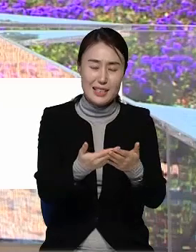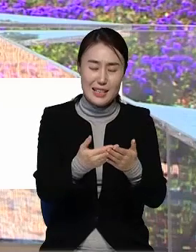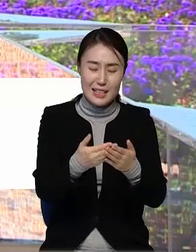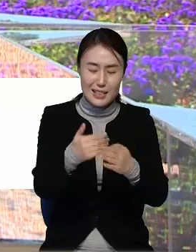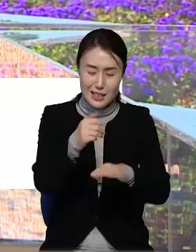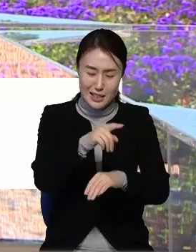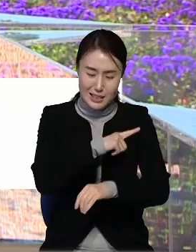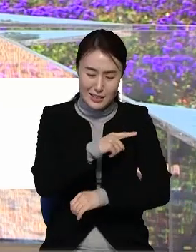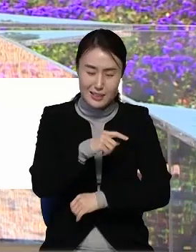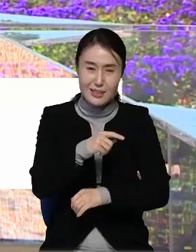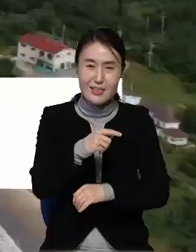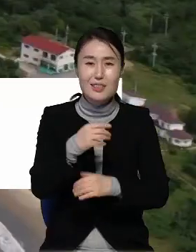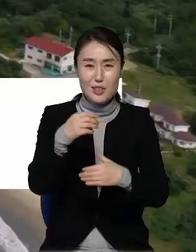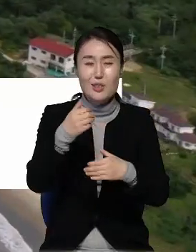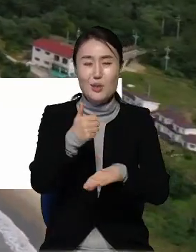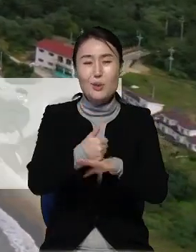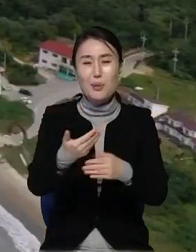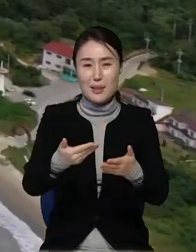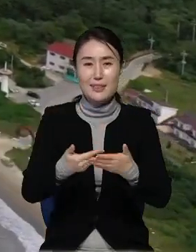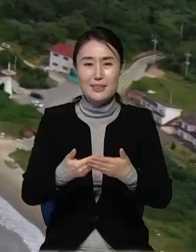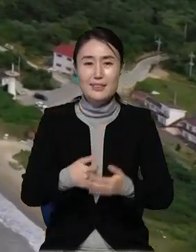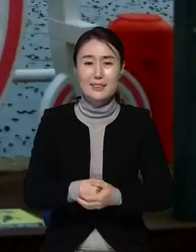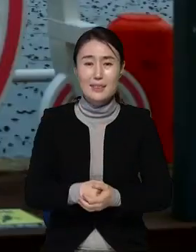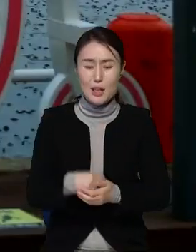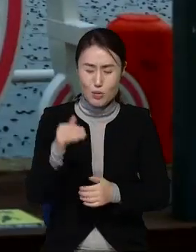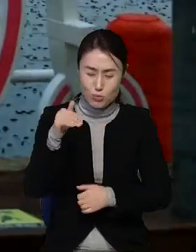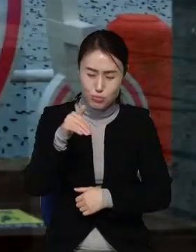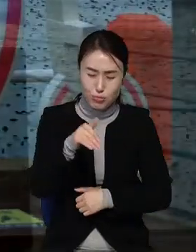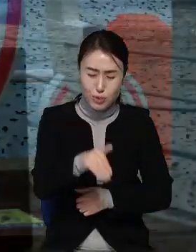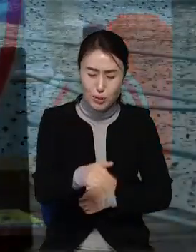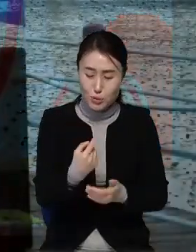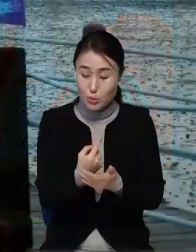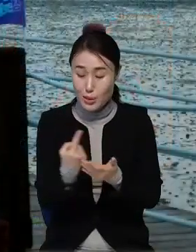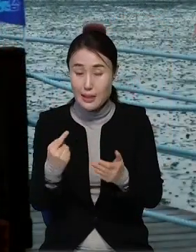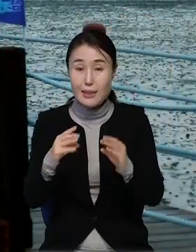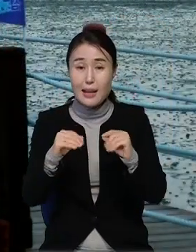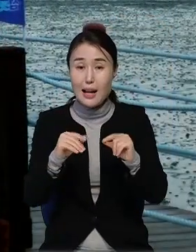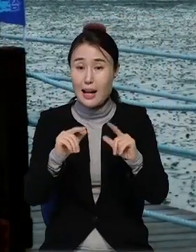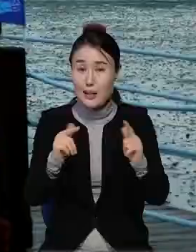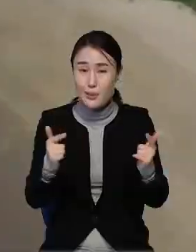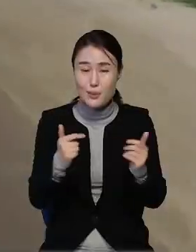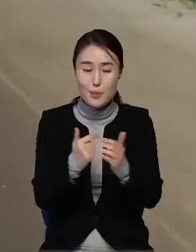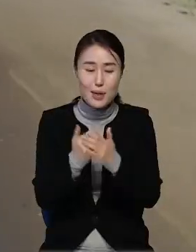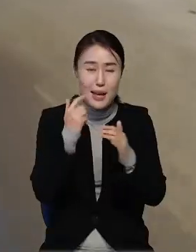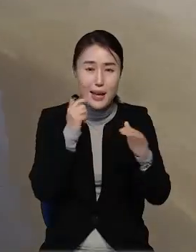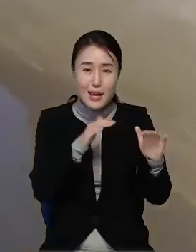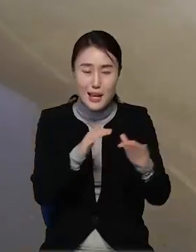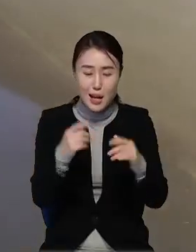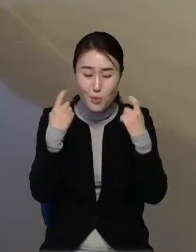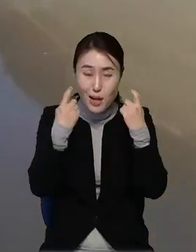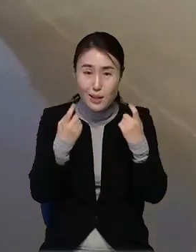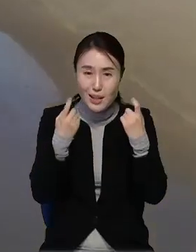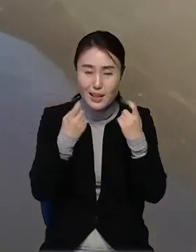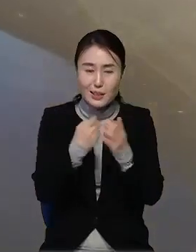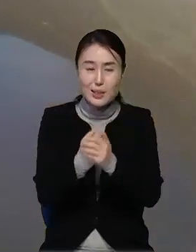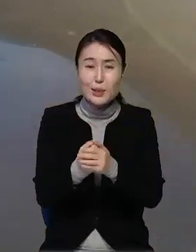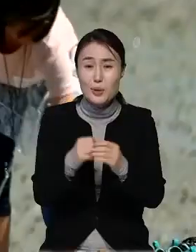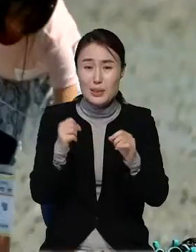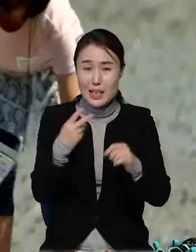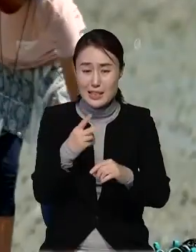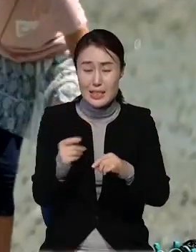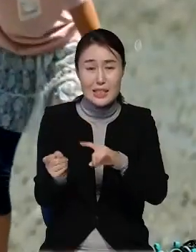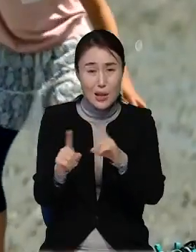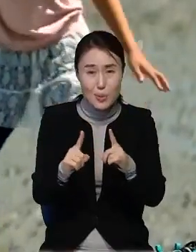결과가 아닌가 이렇게 생각을 합니다. 낙후와 소외의 땅에서 해양관광과 신재생 에너지 메카로 탈바꿈한